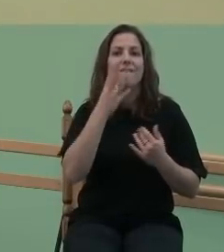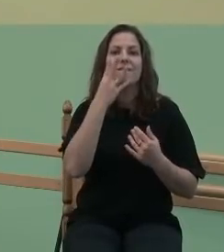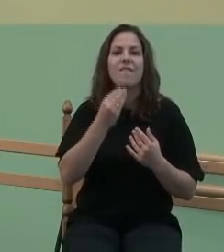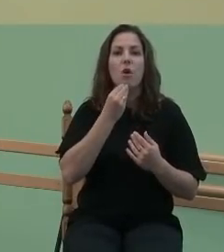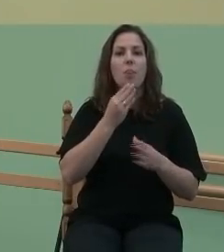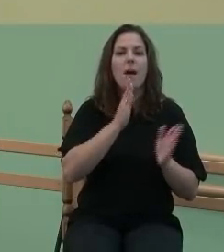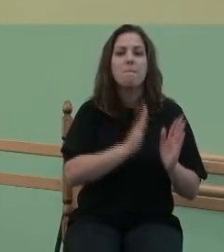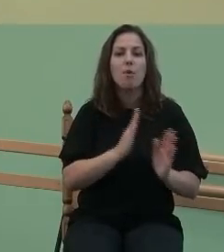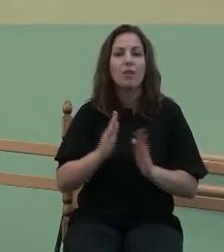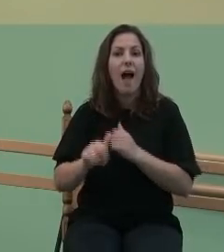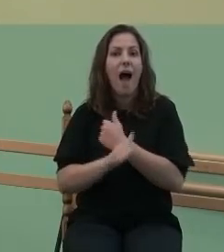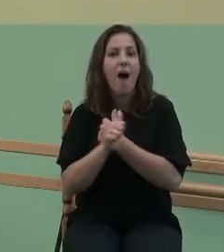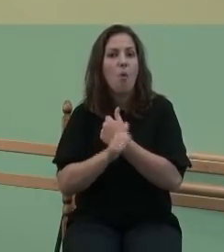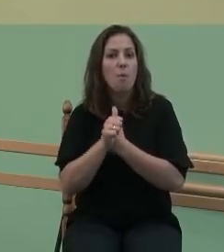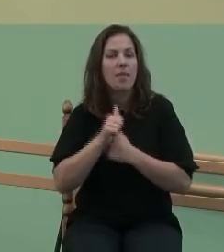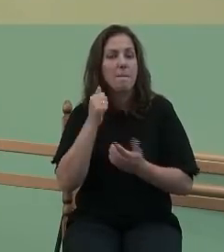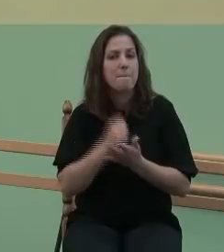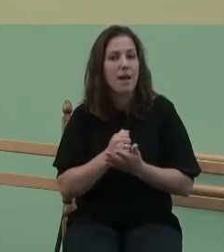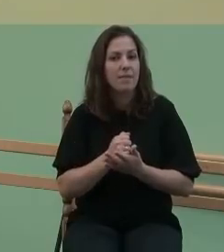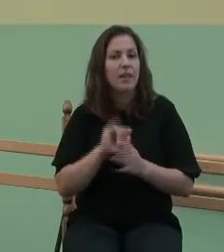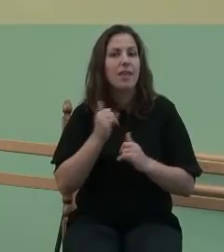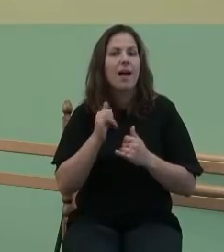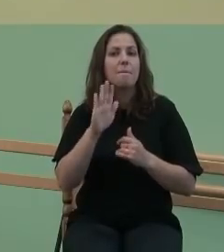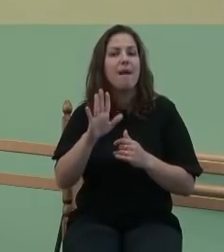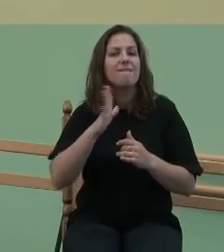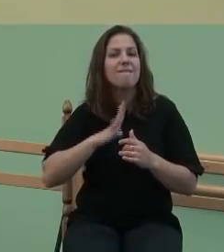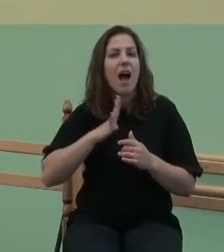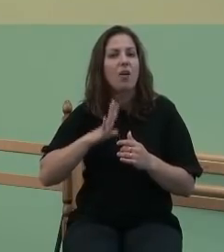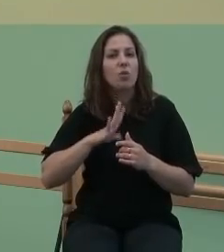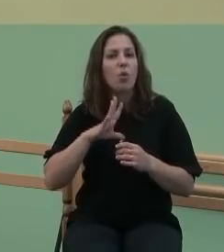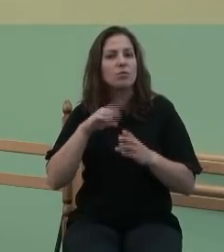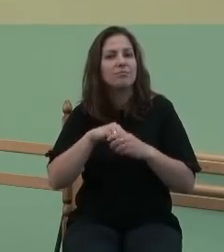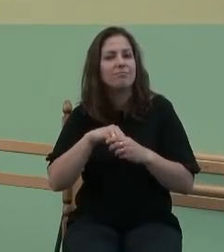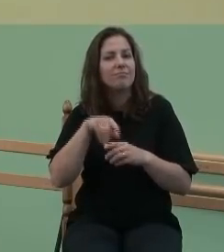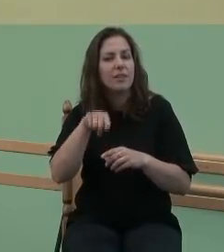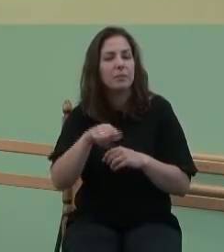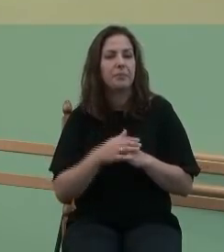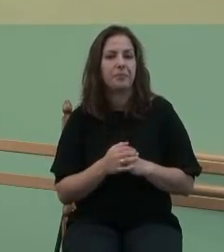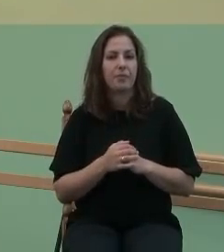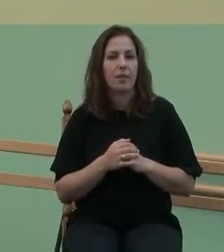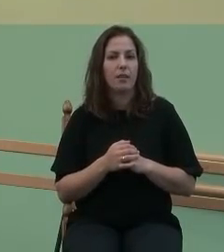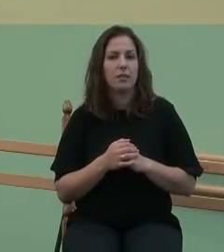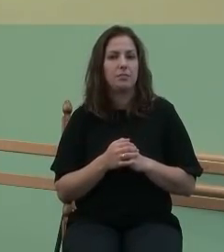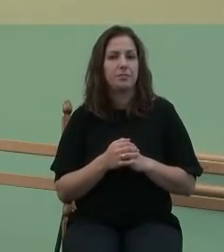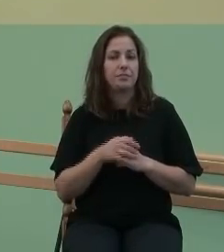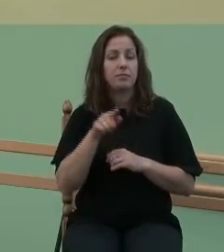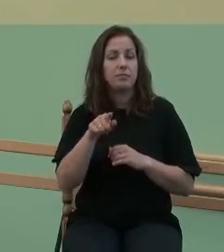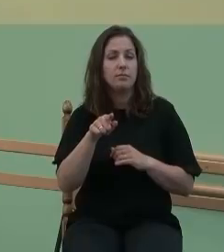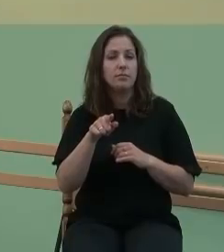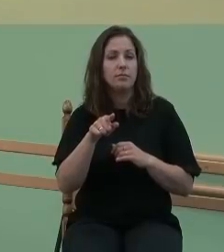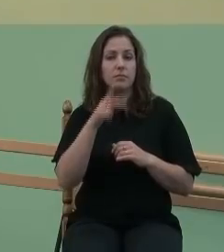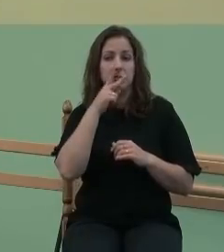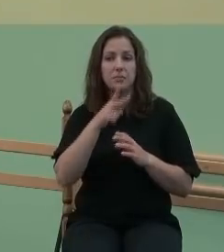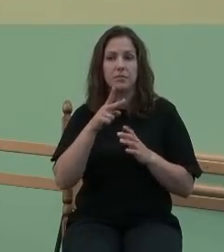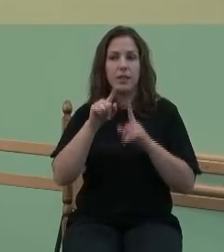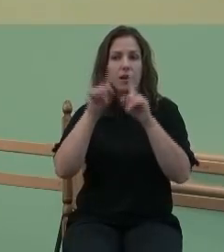wygląda porządna argumentacja prawna i jakie wartości stoją za tą argumentacją. Ja w tych moich slajdach